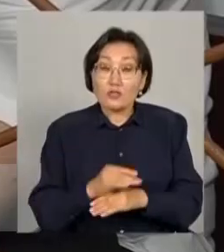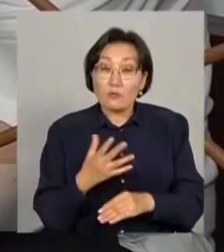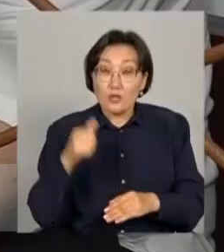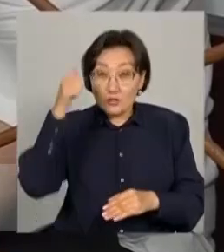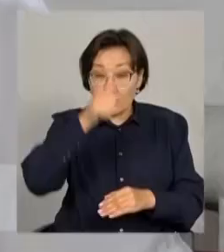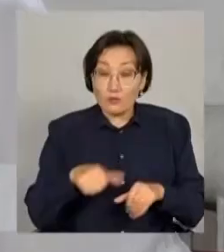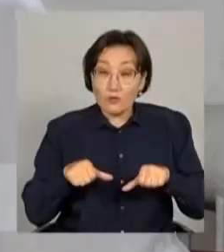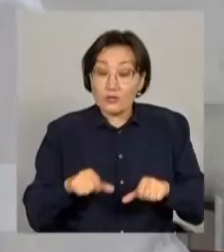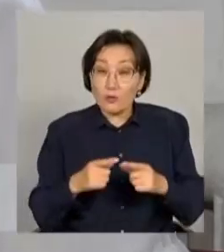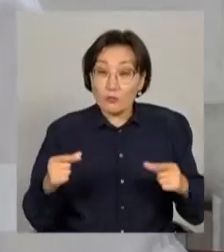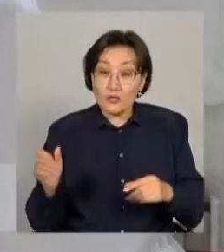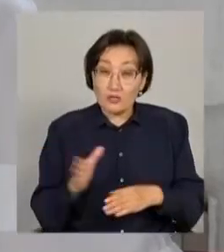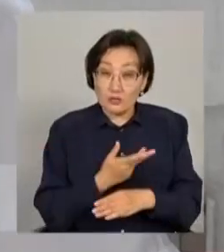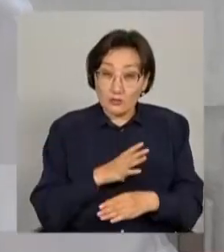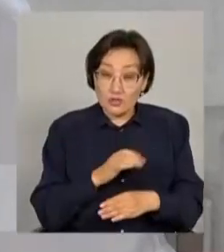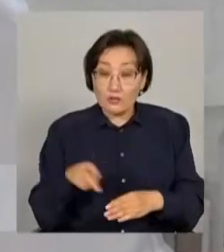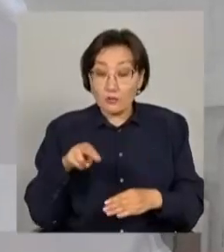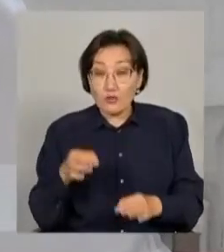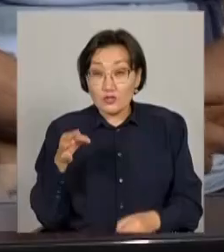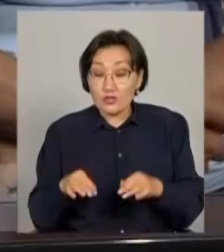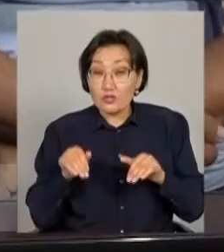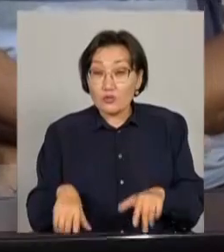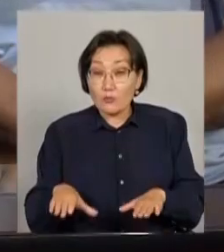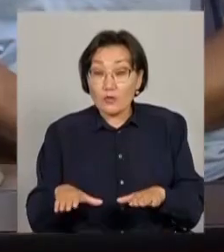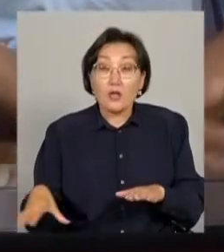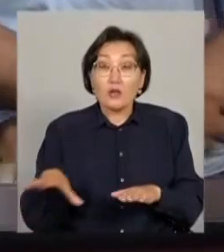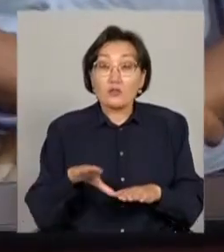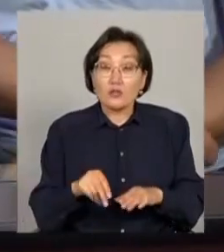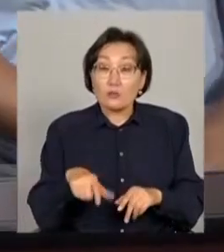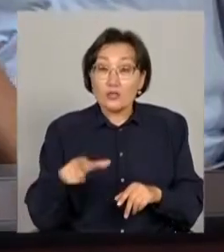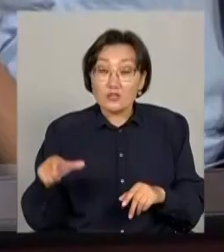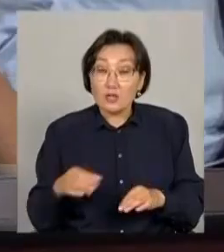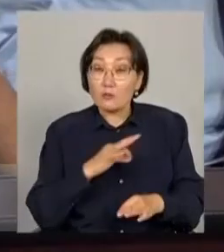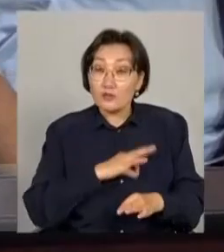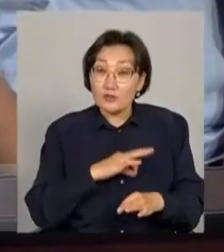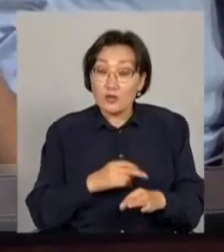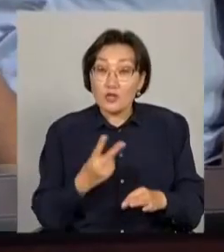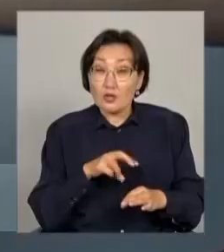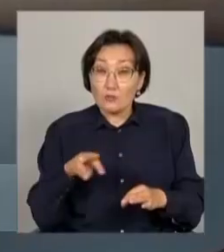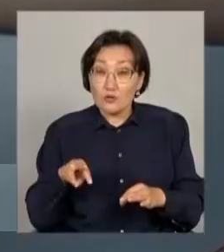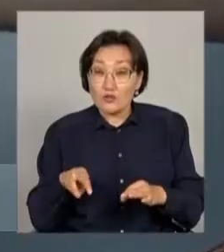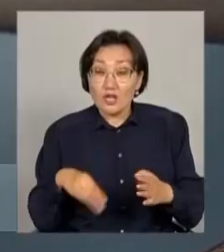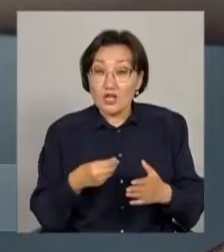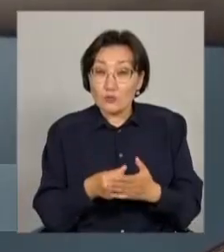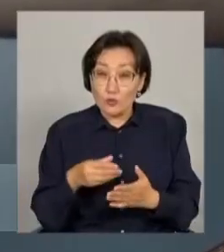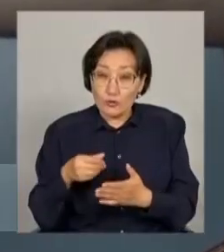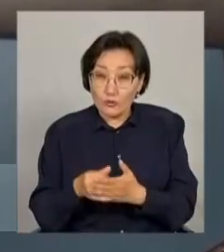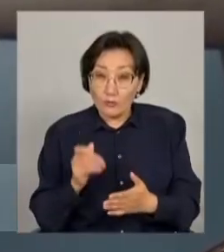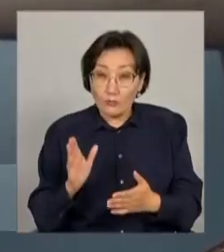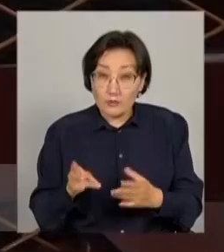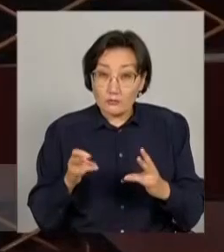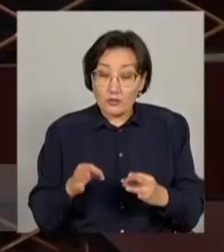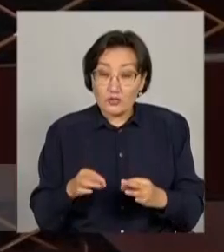жылға жүргізуші куәлігінен айырды. Сондай-ақ соттың шешімімен барлық жәбірленушінің пайдасына 2 миллион теңгеден өтейтін болды.